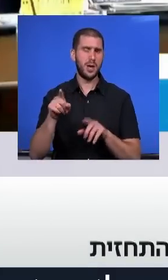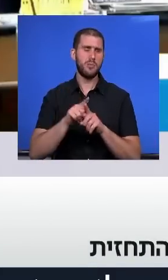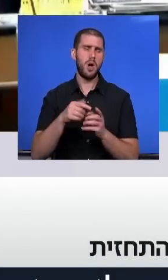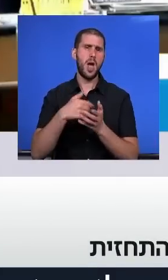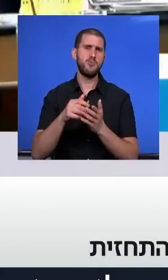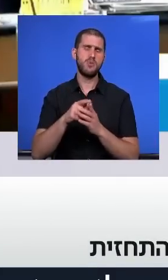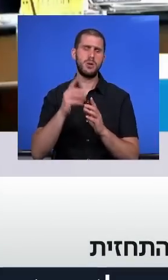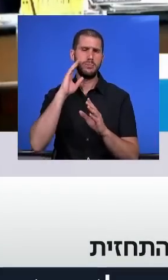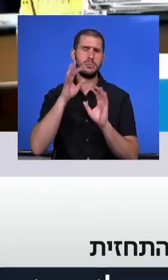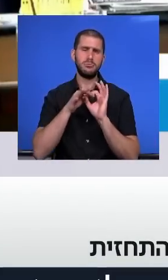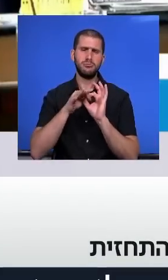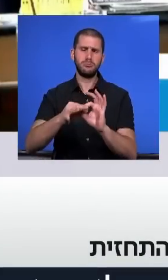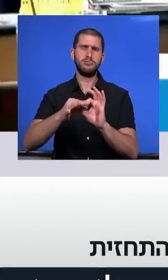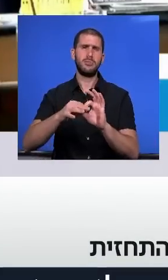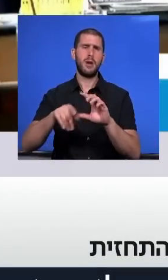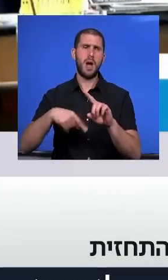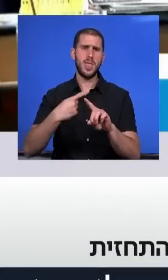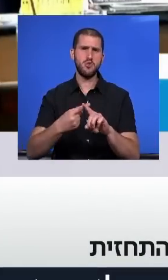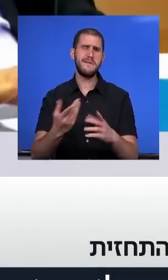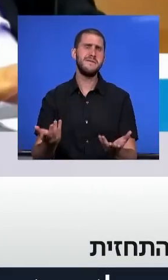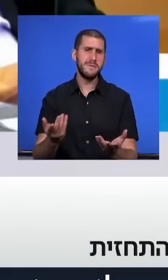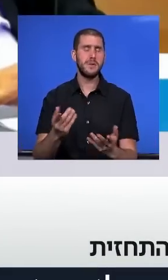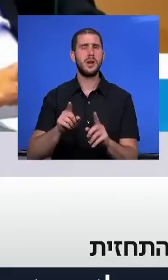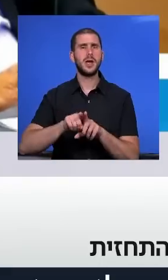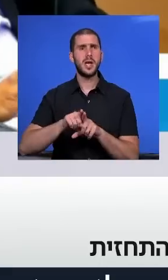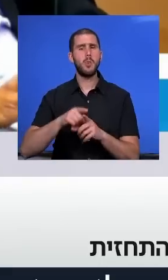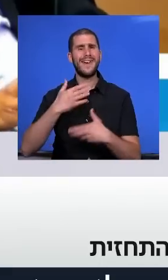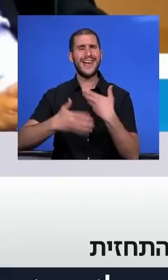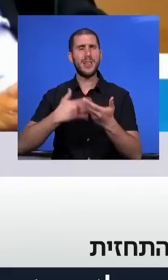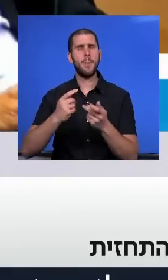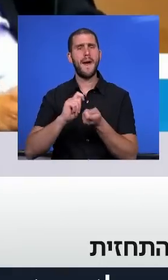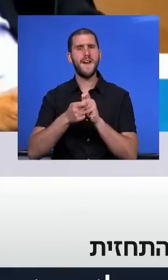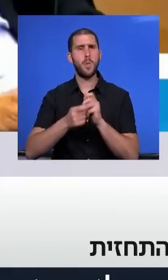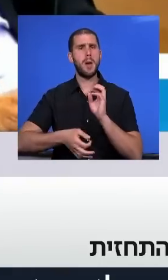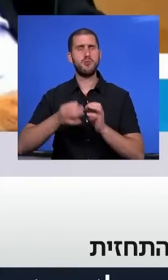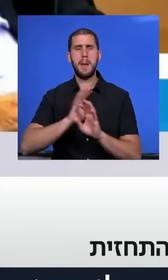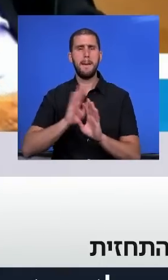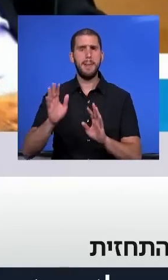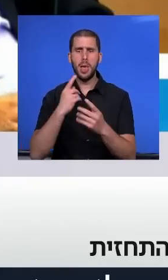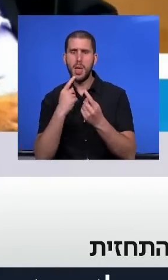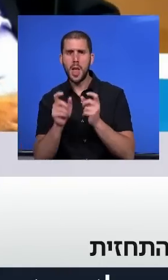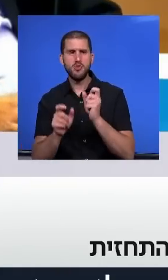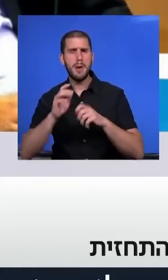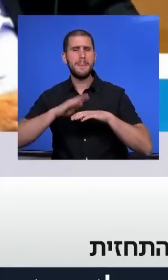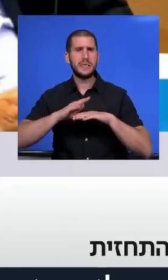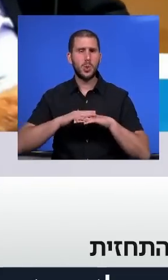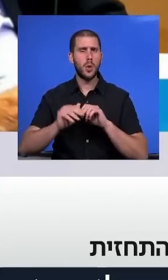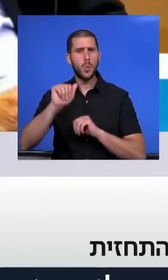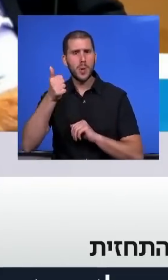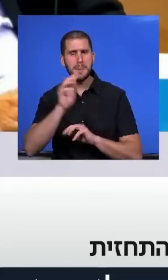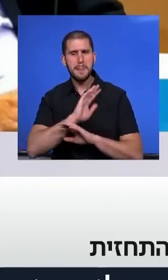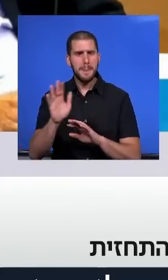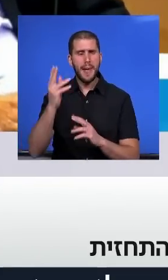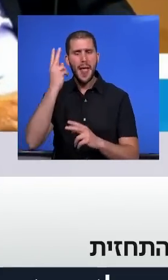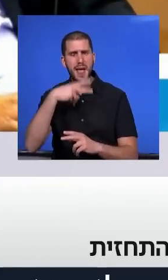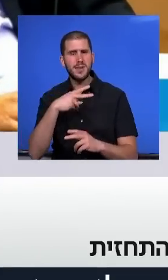קו שהביא אותנו עד הלום, הובלה וקידום של הרפורמה הזאת, מבלי לשוחח עם הגורמים המקצועיים קודם, מבלי להבין